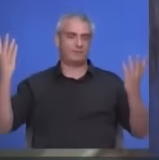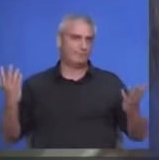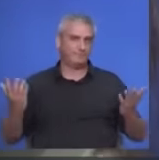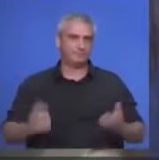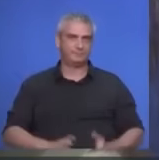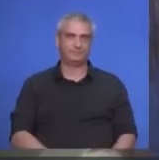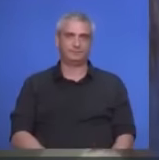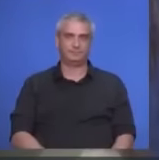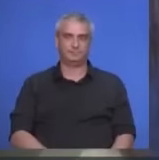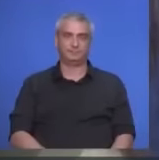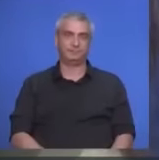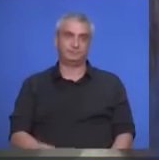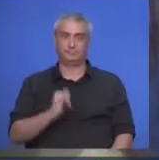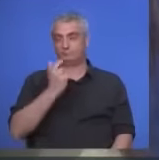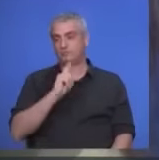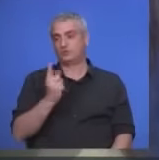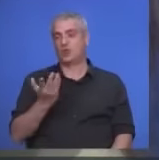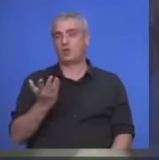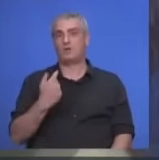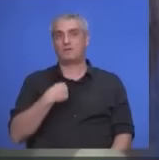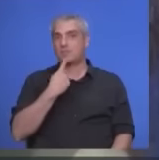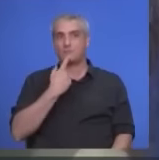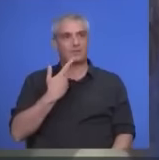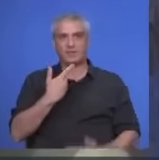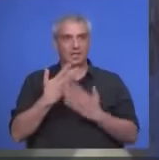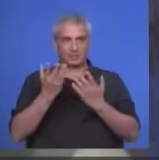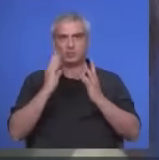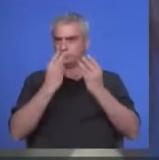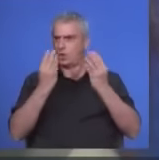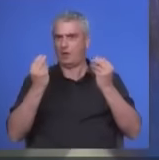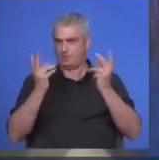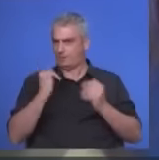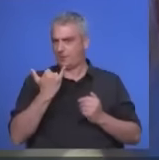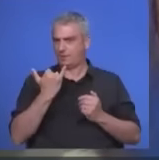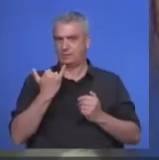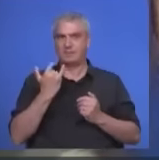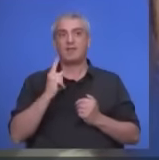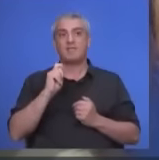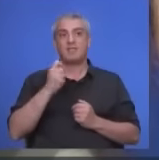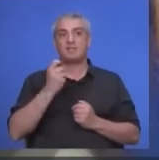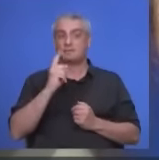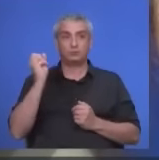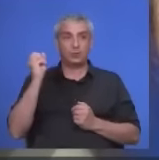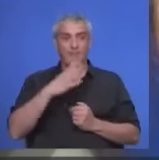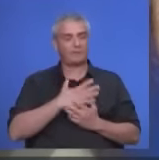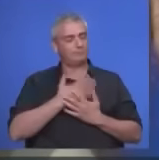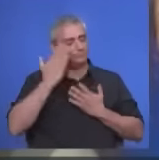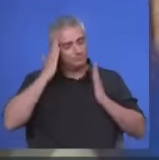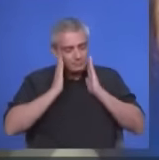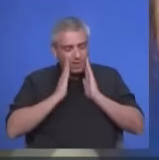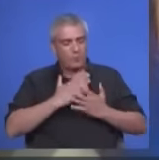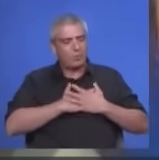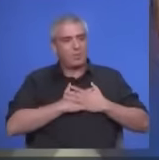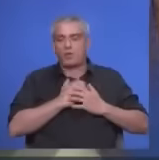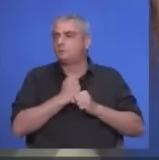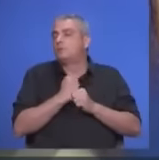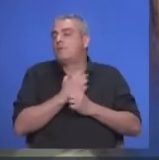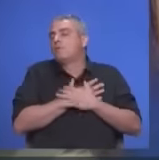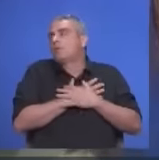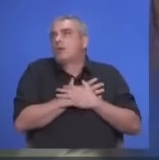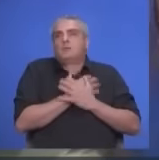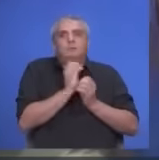הרופאים. בהחלט לא. אני לא אומרת שאין כאלה, יש כאלה ועוד איך. ודווקא אלה שבאים משליחות וכו',